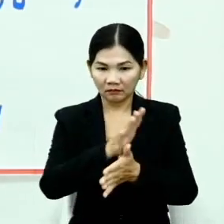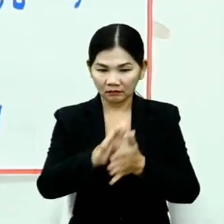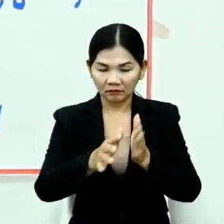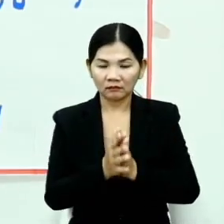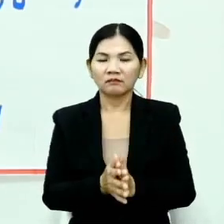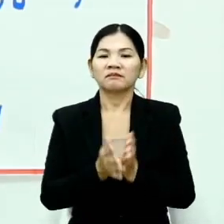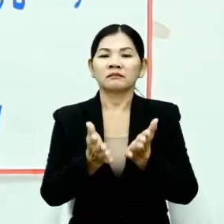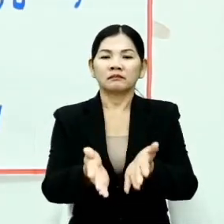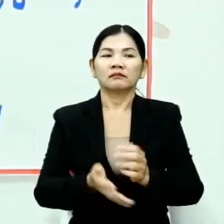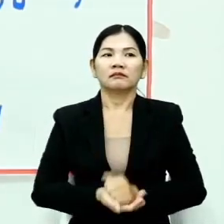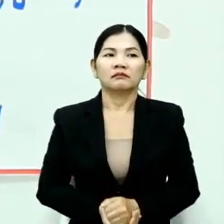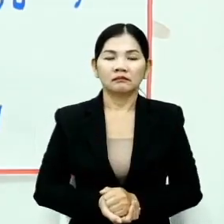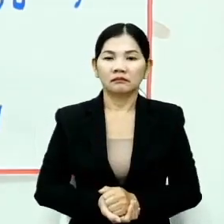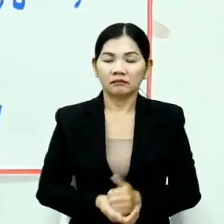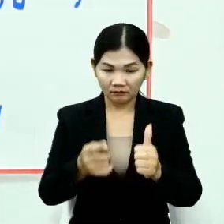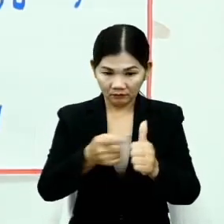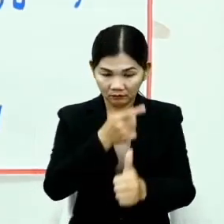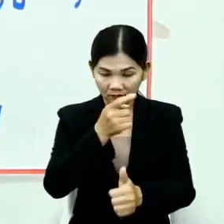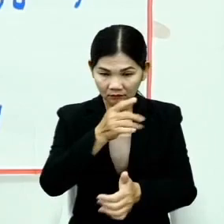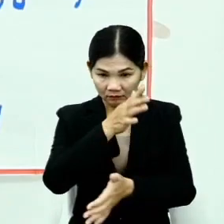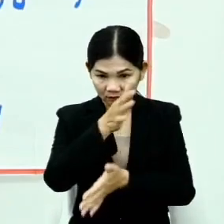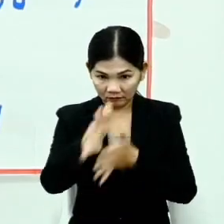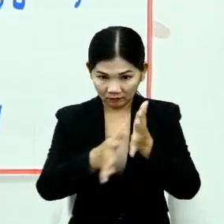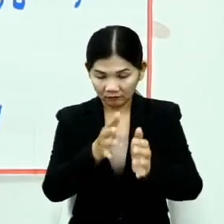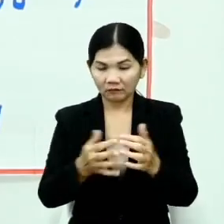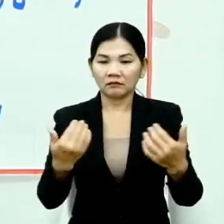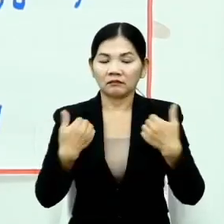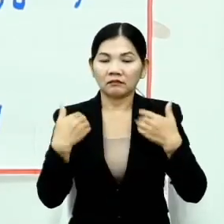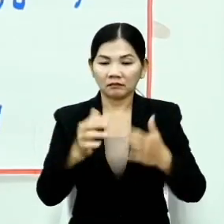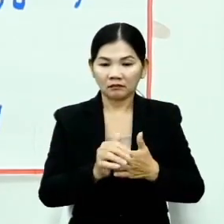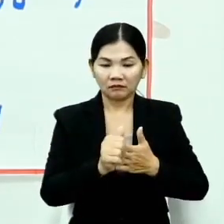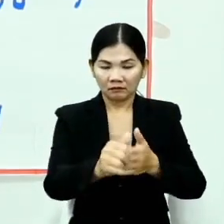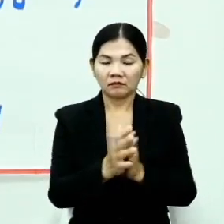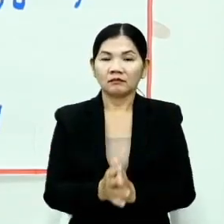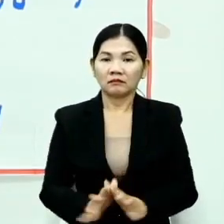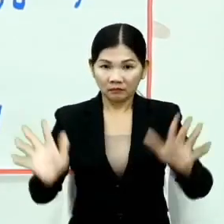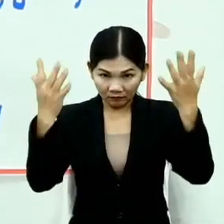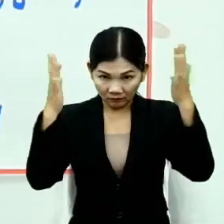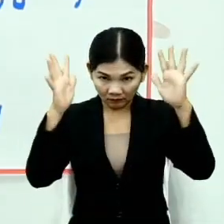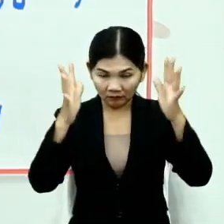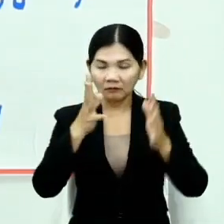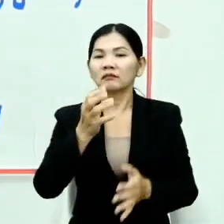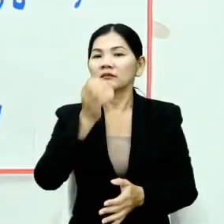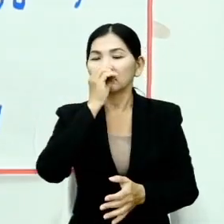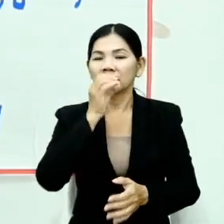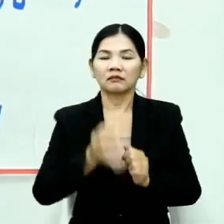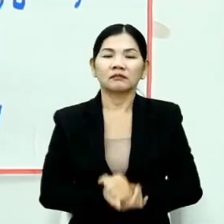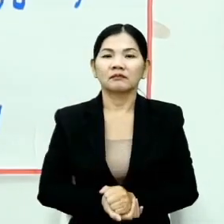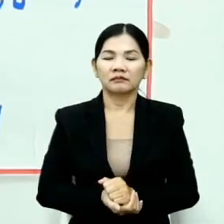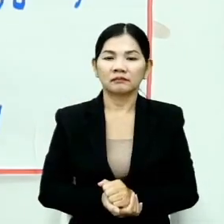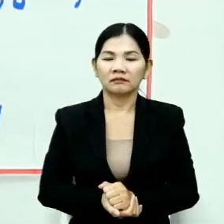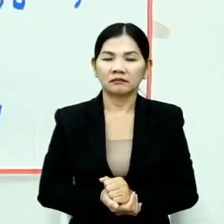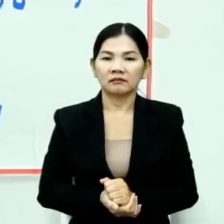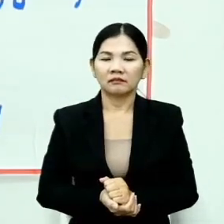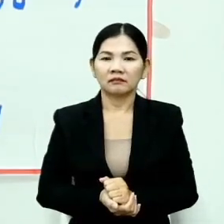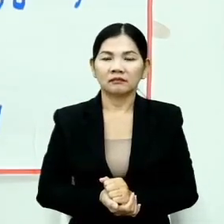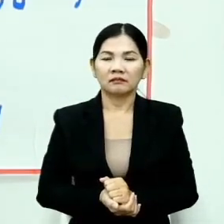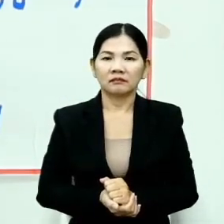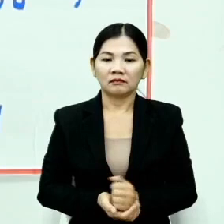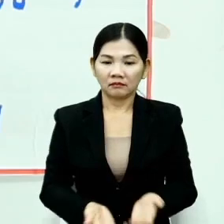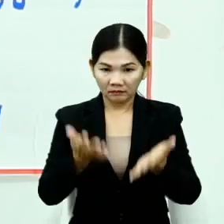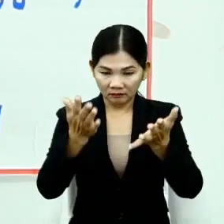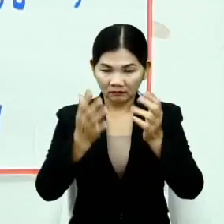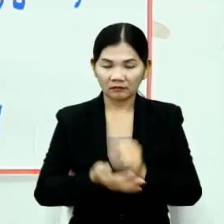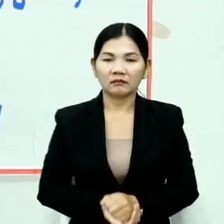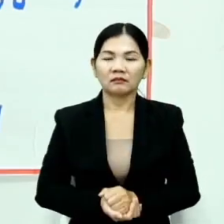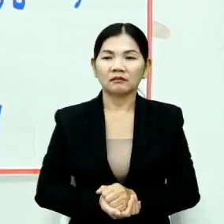អានដោយខ្លួនឯងតែមុនអានដោយខ្លួនឯងអ្នកគ្រូនាំកូនកូនទៅតែដៃញ៉ាំទឹកដោះគោទាំងអស់គ្នាក្រោកឈរ